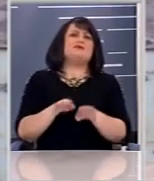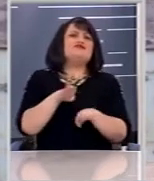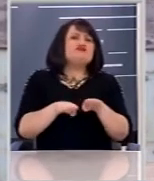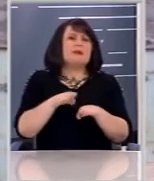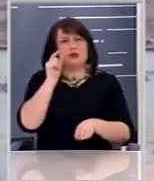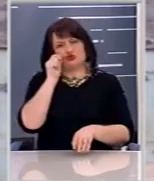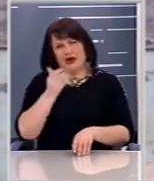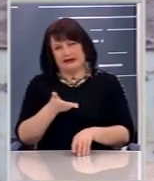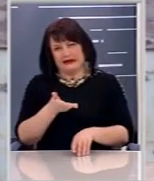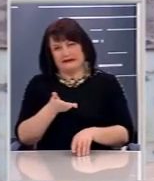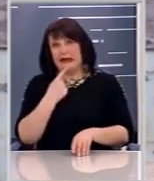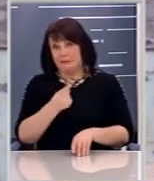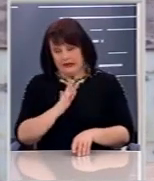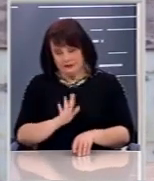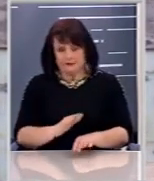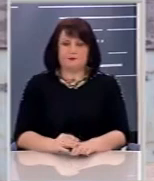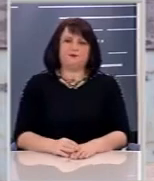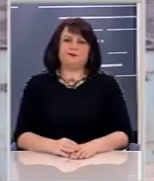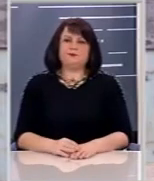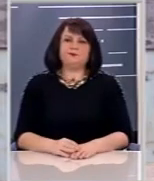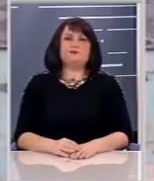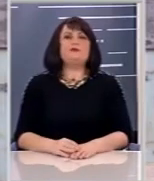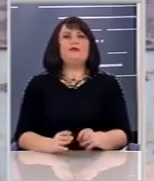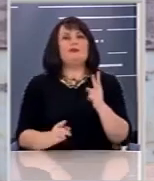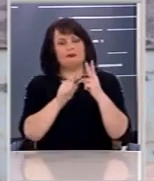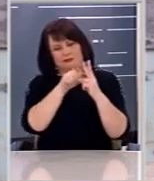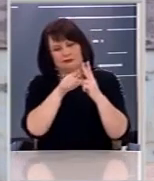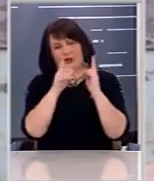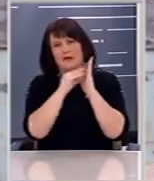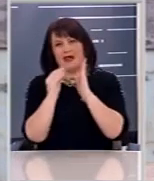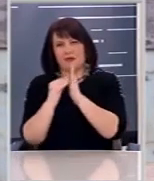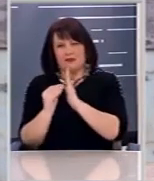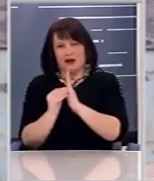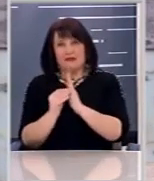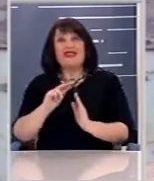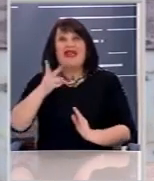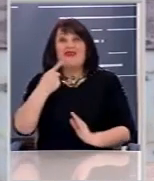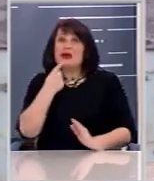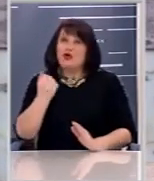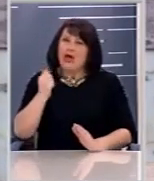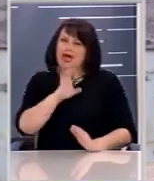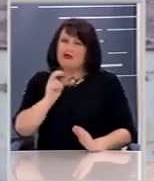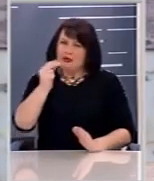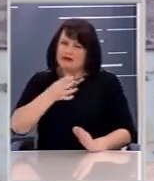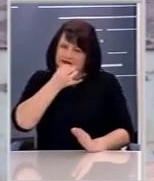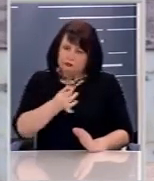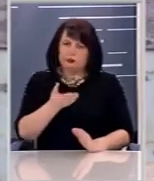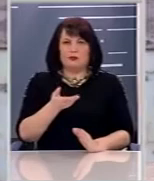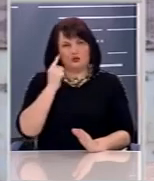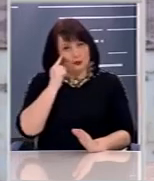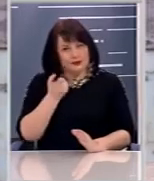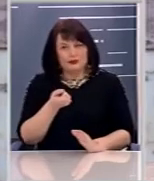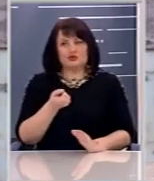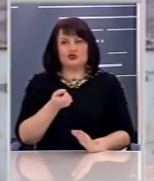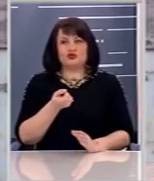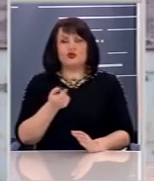Με βάση λοιπόν αυτή τα δύο παραδείγματα και ειδικά αυτό το δεύτερο, το οποίο νομίζω ότι